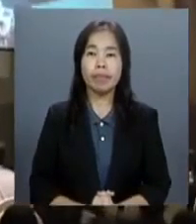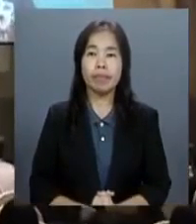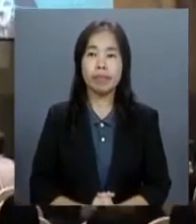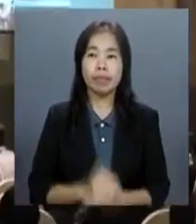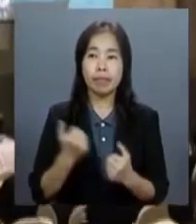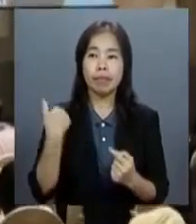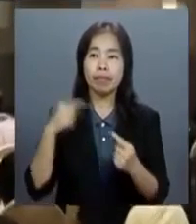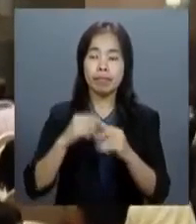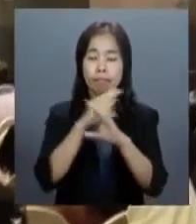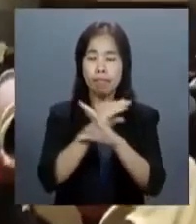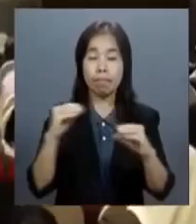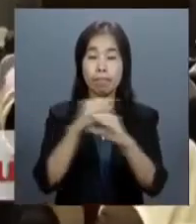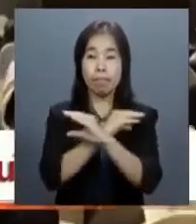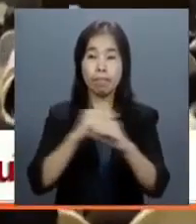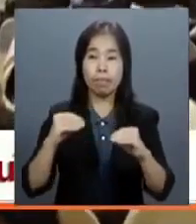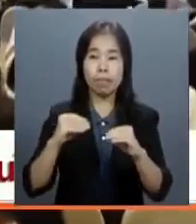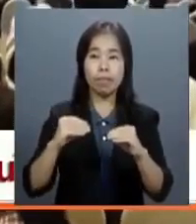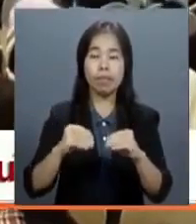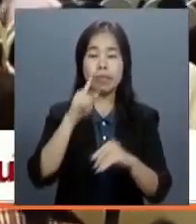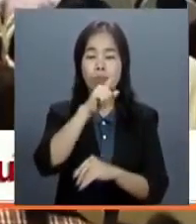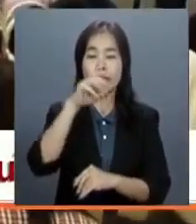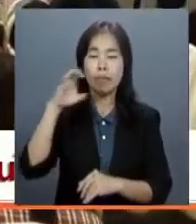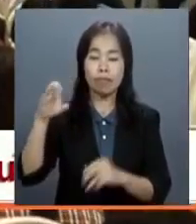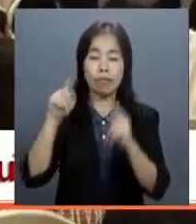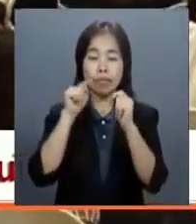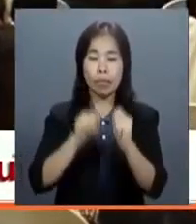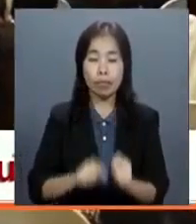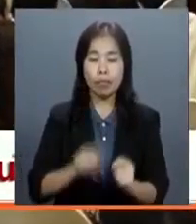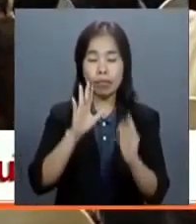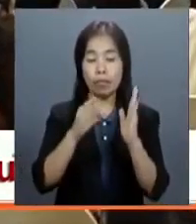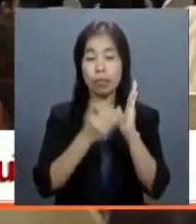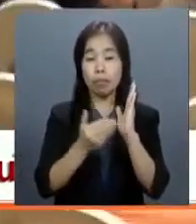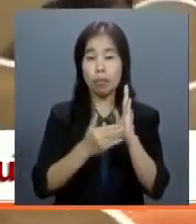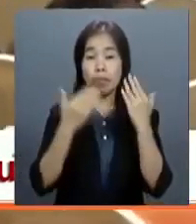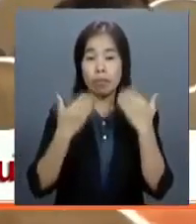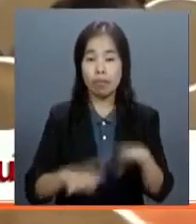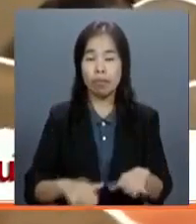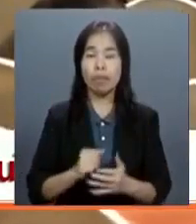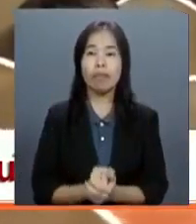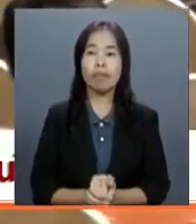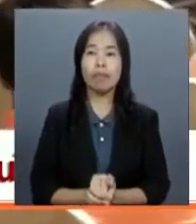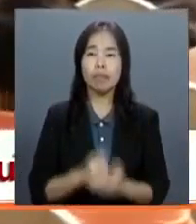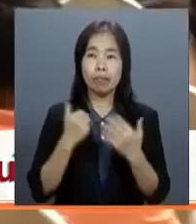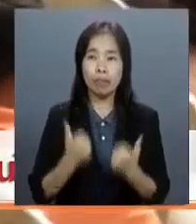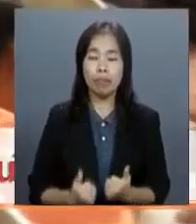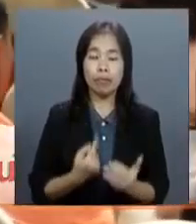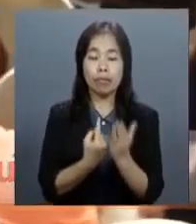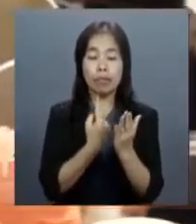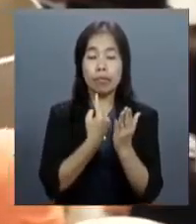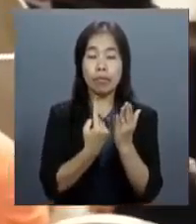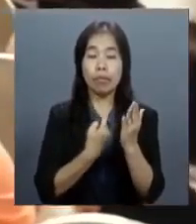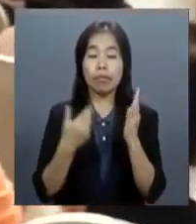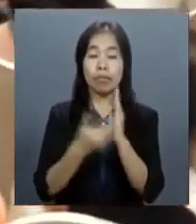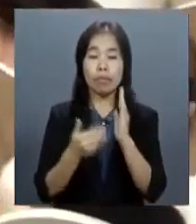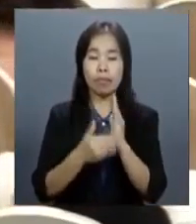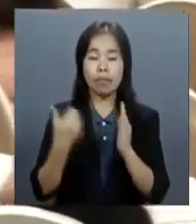มีการถอดบทเรียนในพื้นที่100ตำบลใน5จังหวัดภาคอีสานไปแล้วเมื่อปลายปีที่ผ่านมาตัวแทนภาคอีสานก็ได้นำ